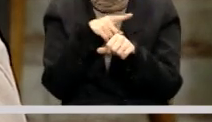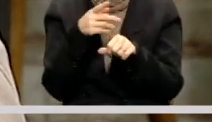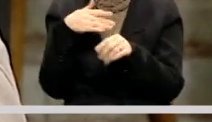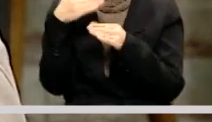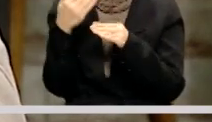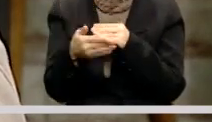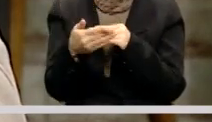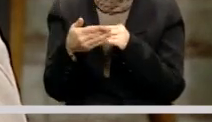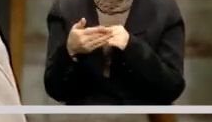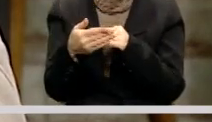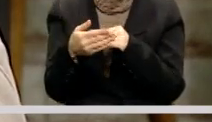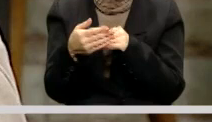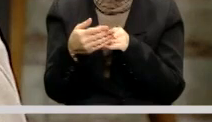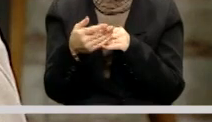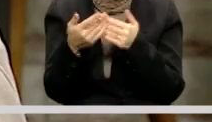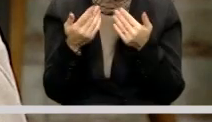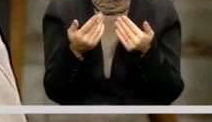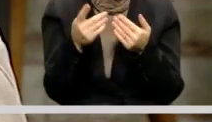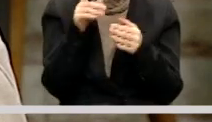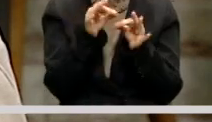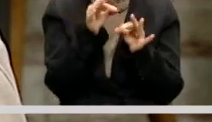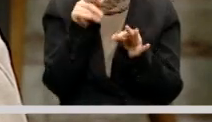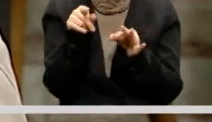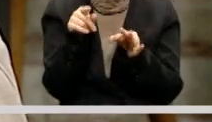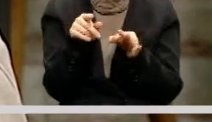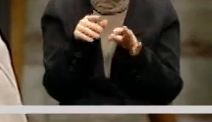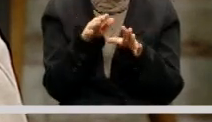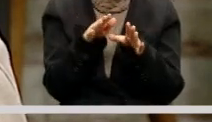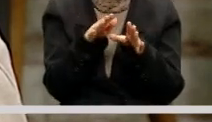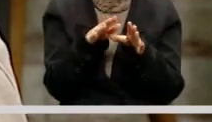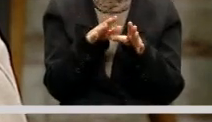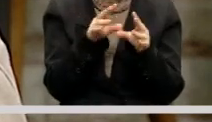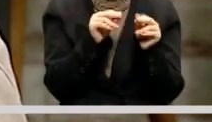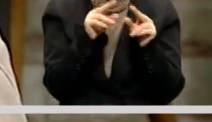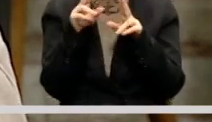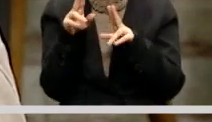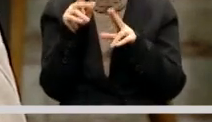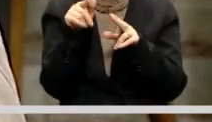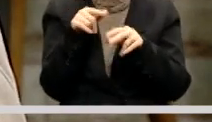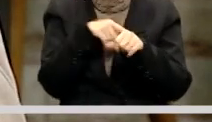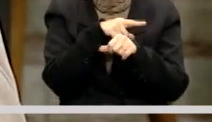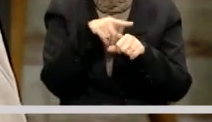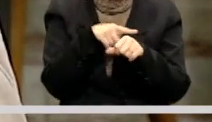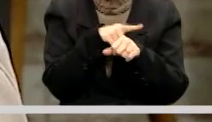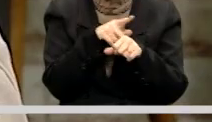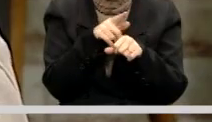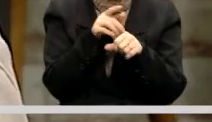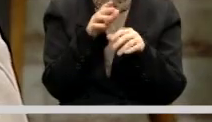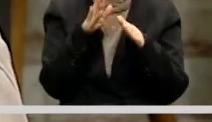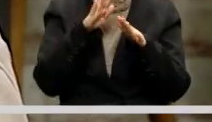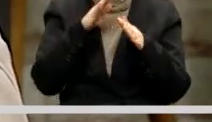müdahale olduğunda zaten her şey normale dönüyor. Aslında bir uyku evresinde, yaklaşık 10 dakika süren bir evrede uyanma durumu bu yaşadığımız